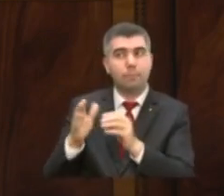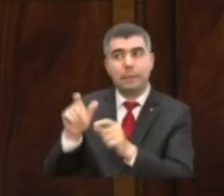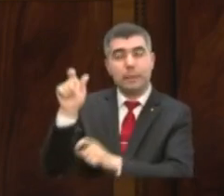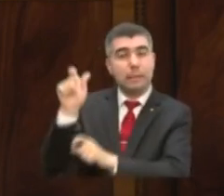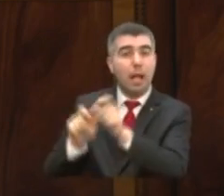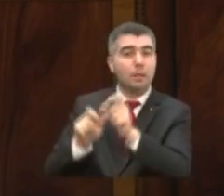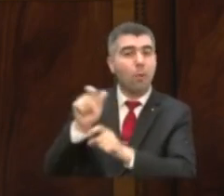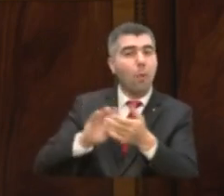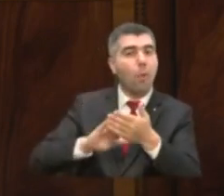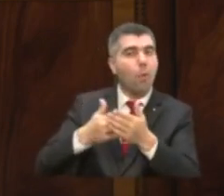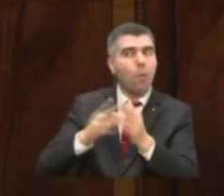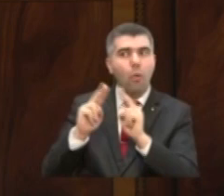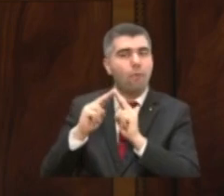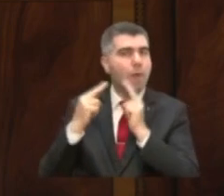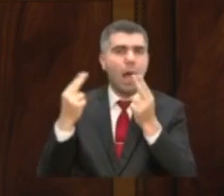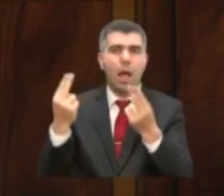تشغل حتى الرأي العام العالمي.